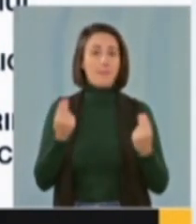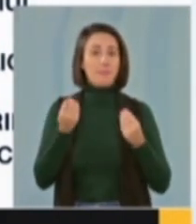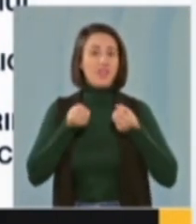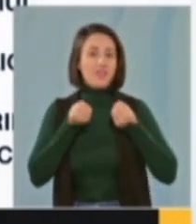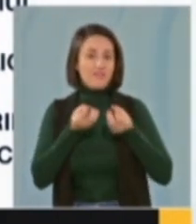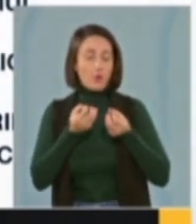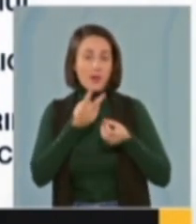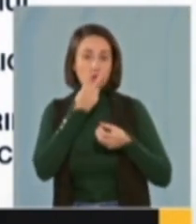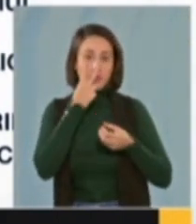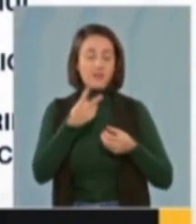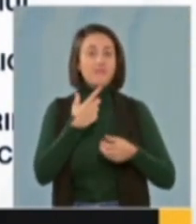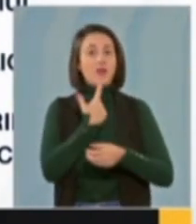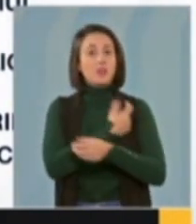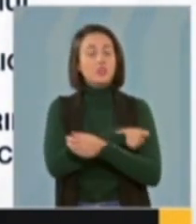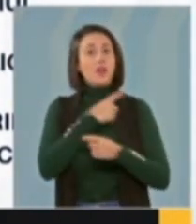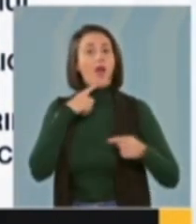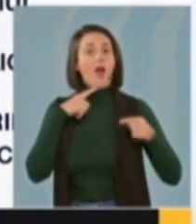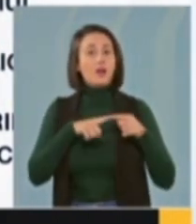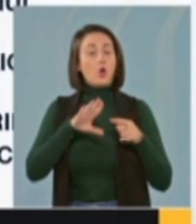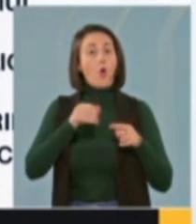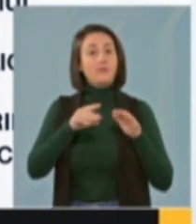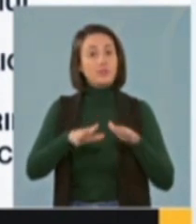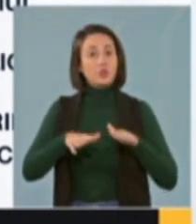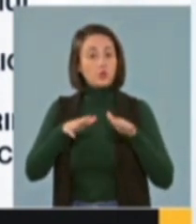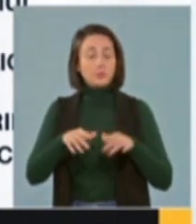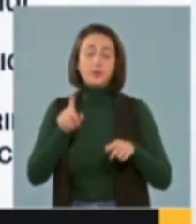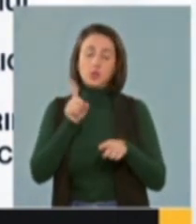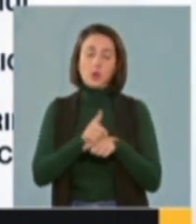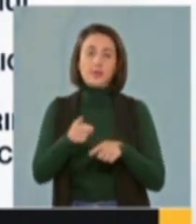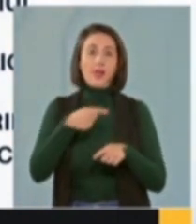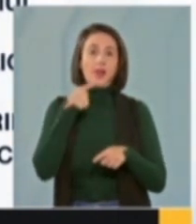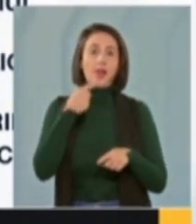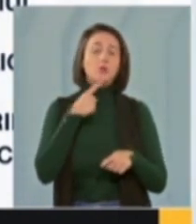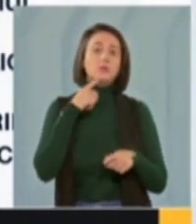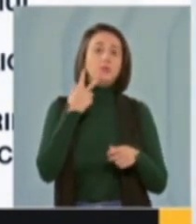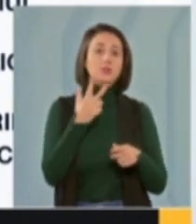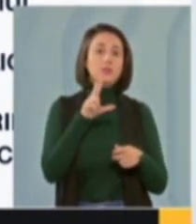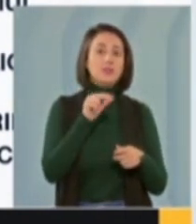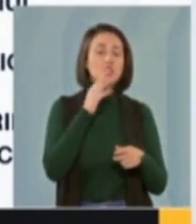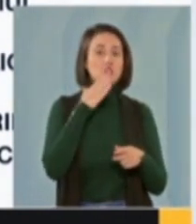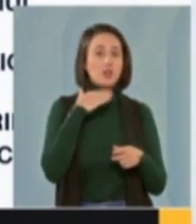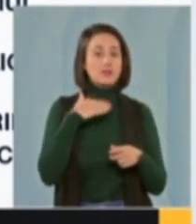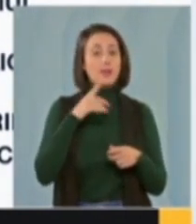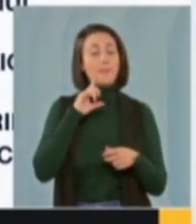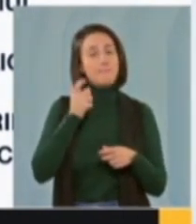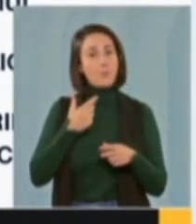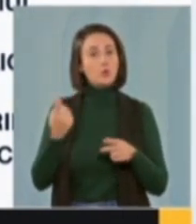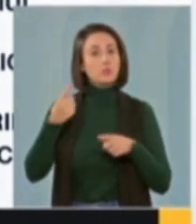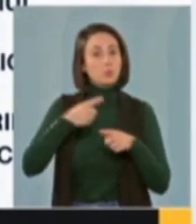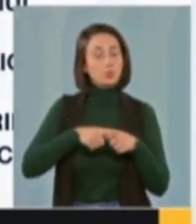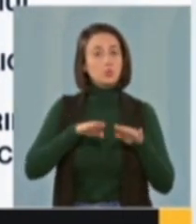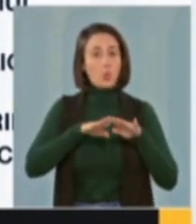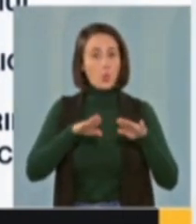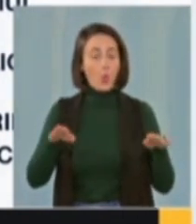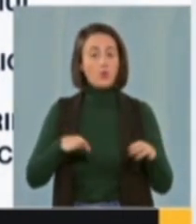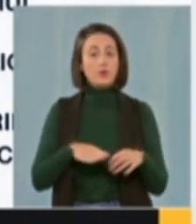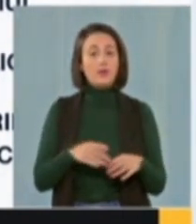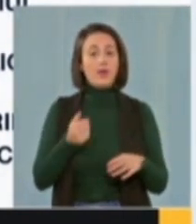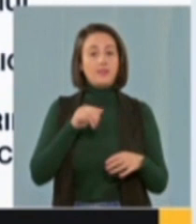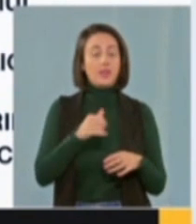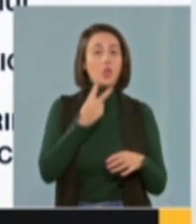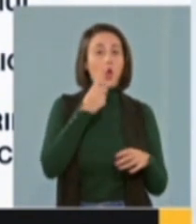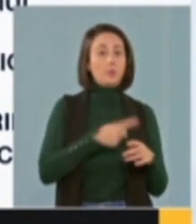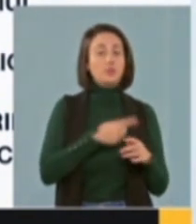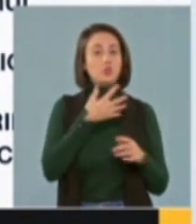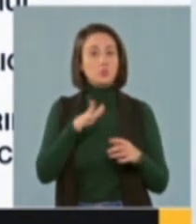bine informați cu privire la vaccinul anti kovet 19 toti se laudă că în doar 30 de zile pat suplimentar locurile din a ti cu